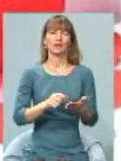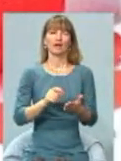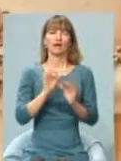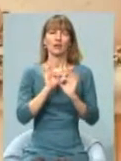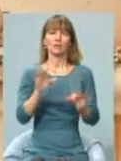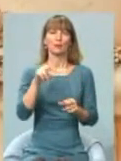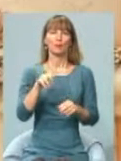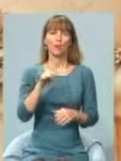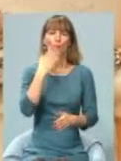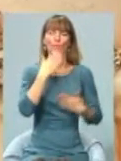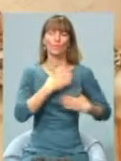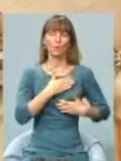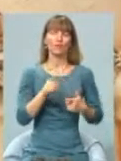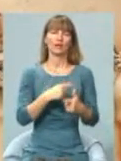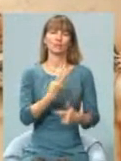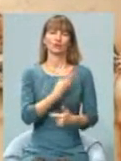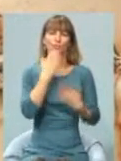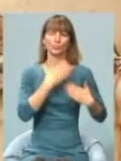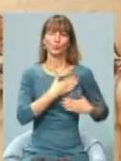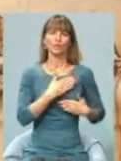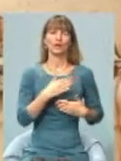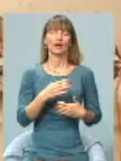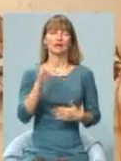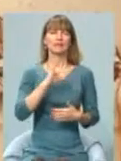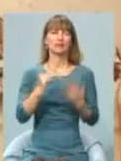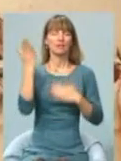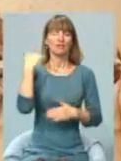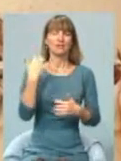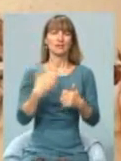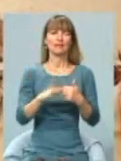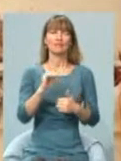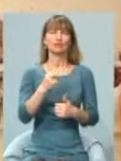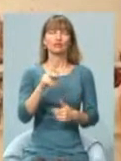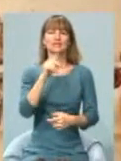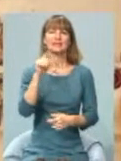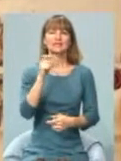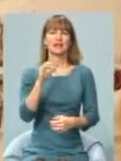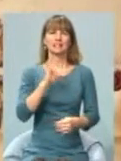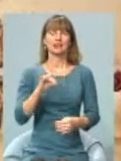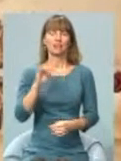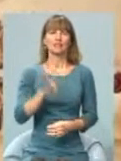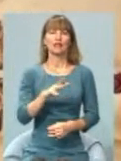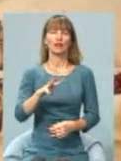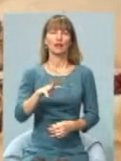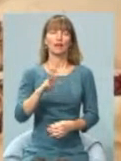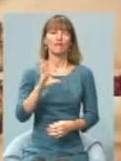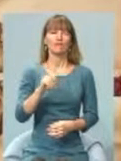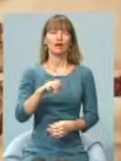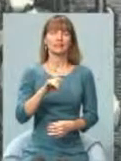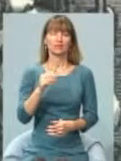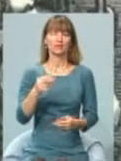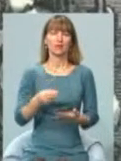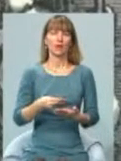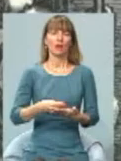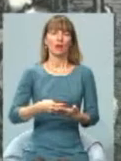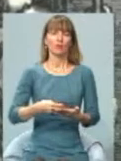побажаннями любові. Історія цього свята відома ще за часів середньовіччя. За легендами, святий Валентин таємно вінчав закохані пари.